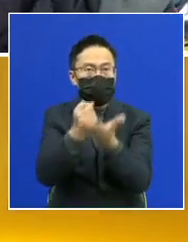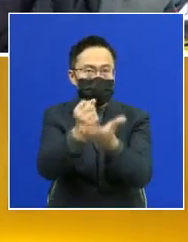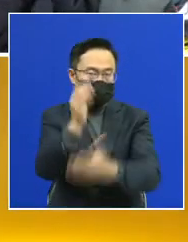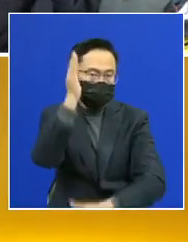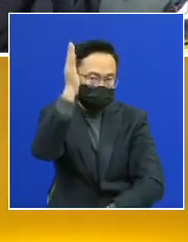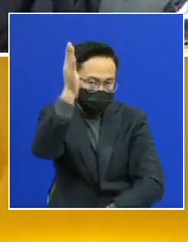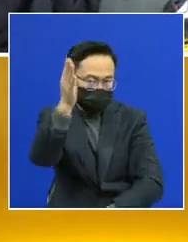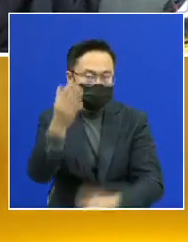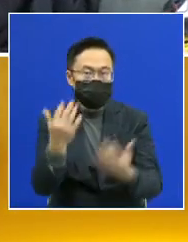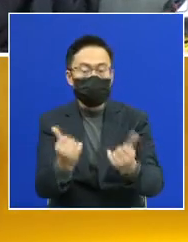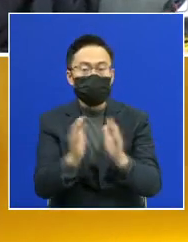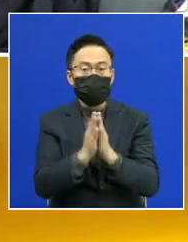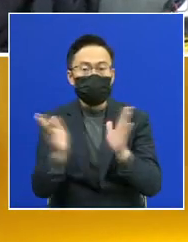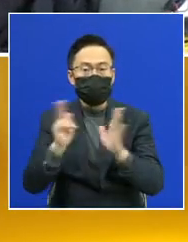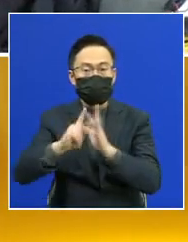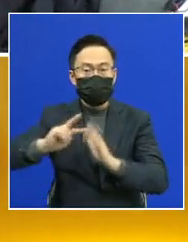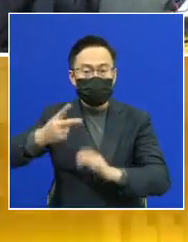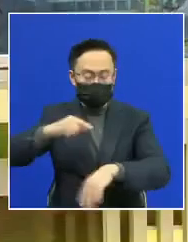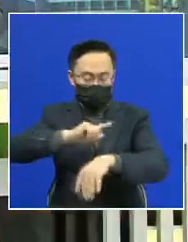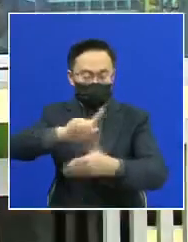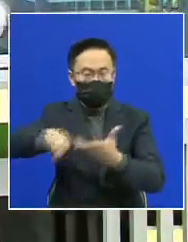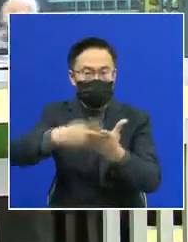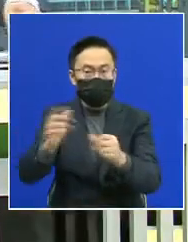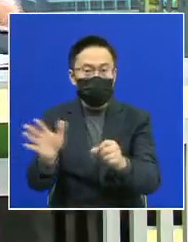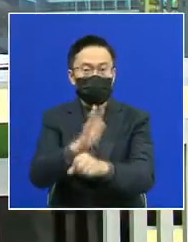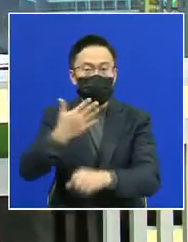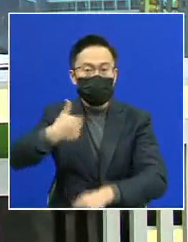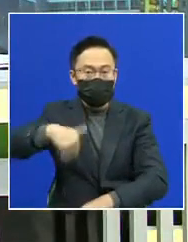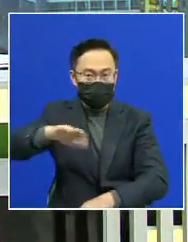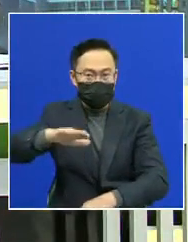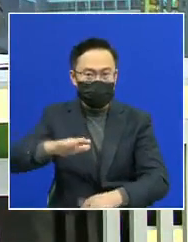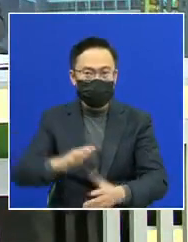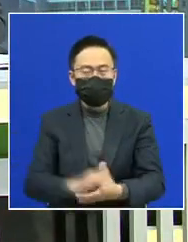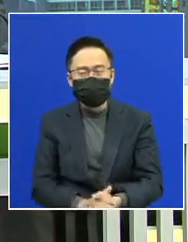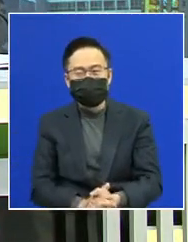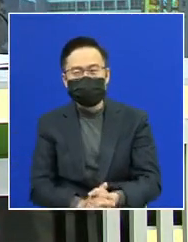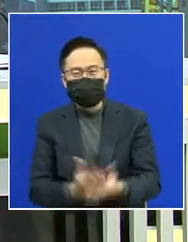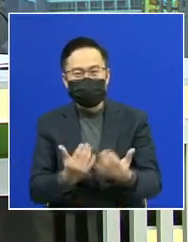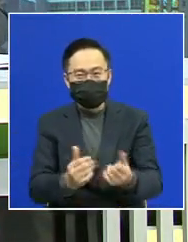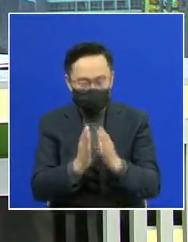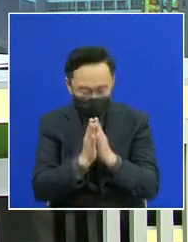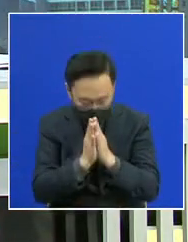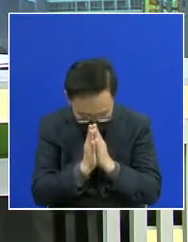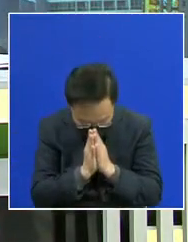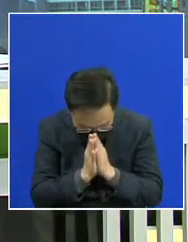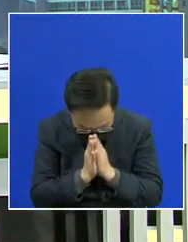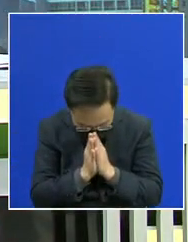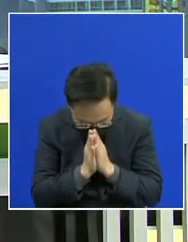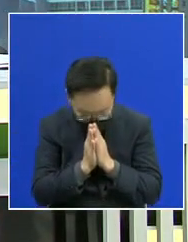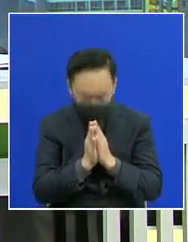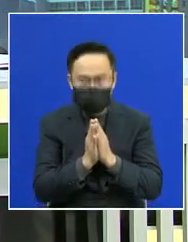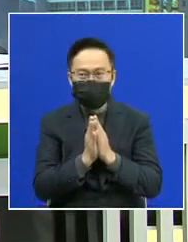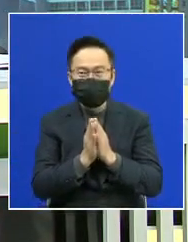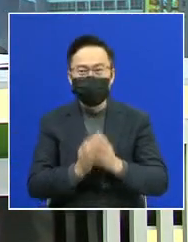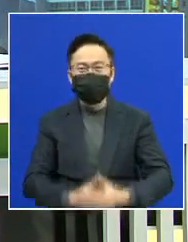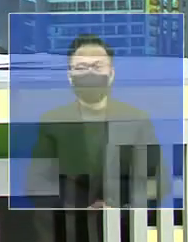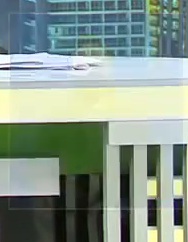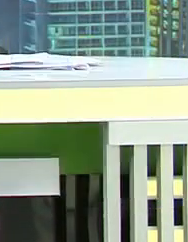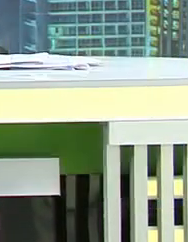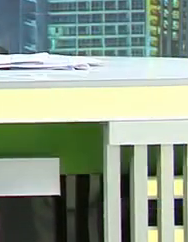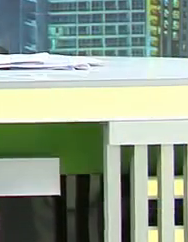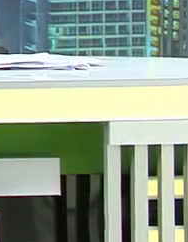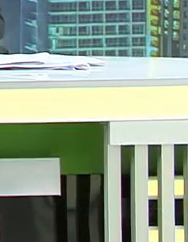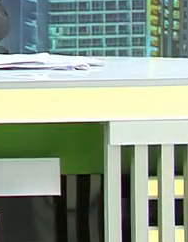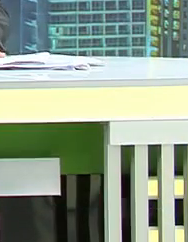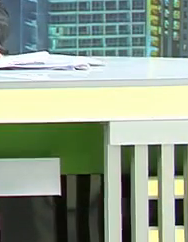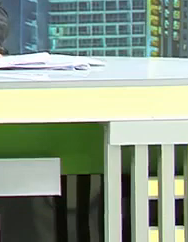นะคะช่วงนี้ต้องขอบพระคุณร่างภาษามือนะคะขอบพระคุณอาจารย์ไพรวัลย์แสงสุนทรด้วยค่ะก็คุณก็จังครับขอบคุณค่ะ